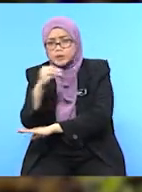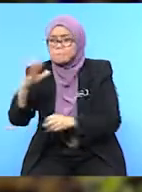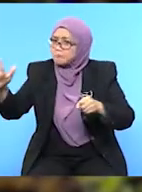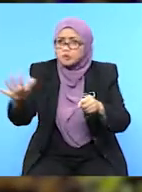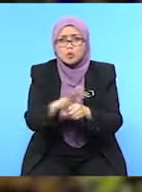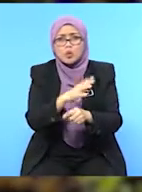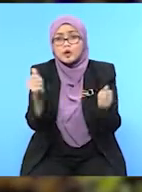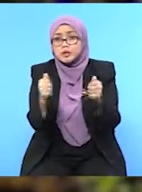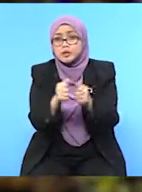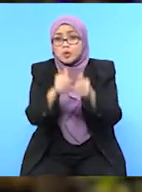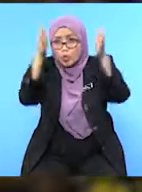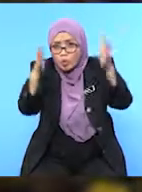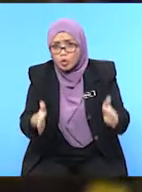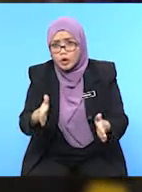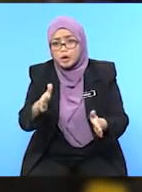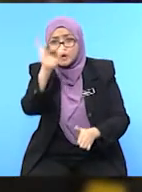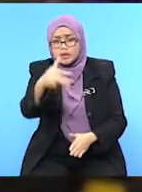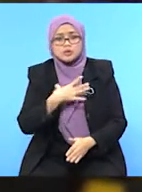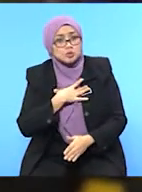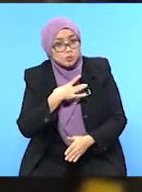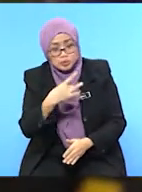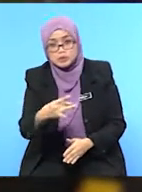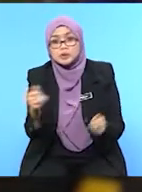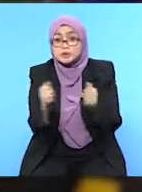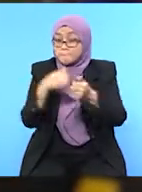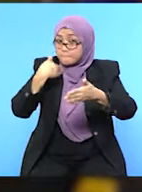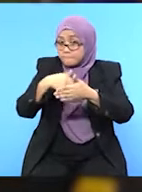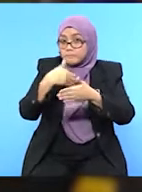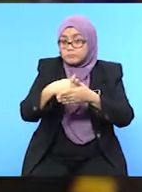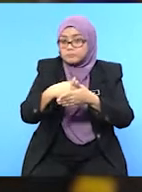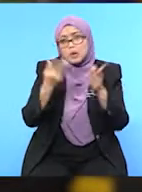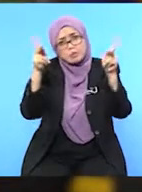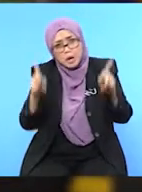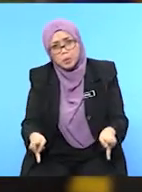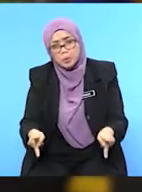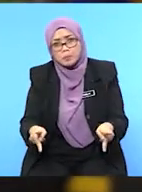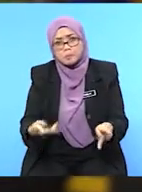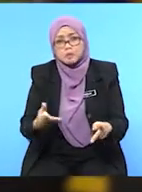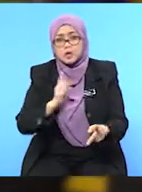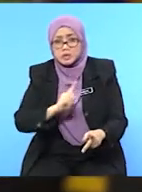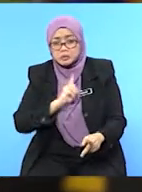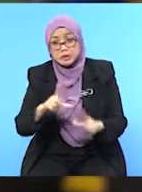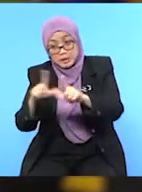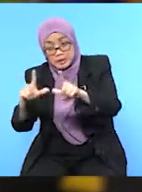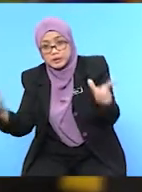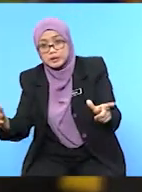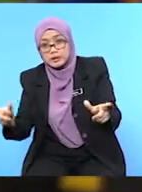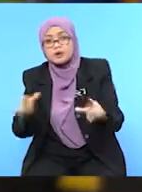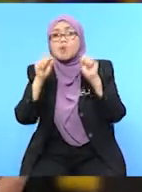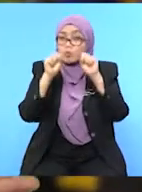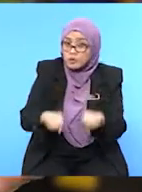peminat peminat ketidak Kirk aumbang dan agama Oke amin kini semua boleh duduk